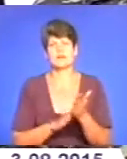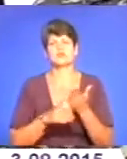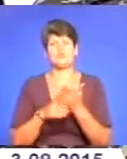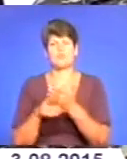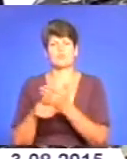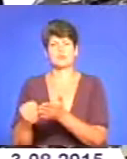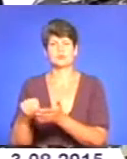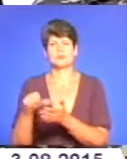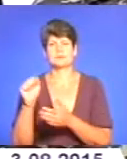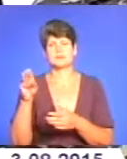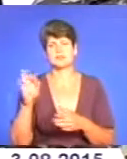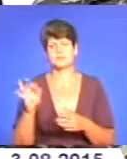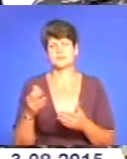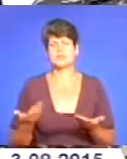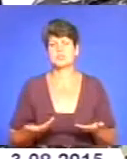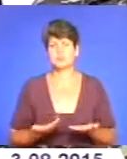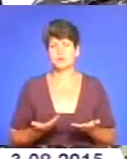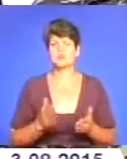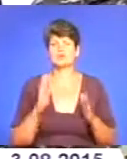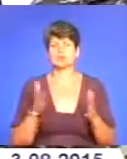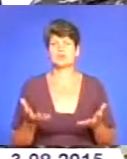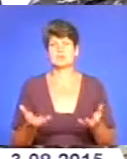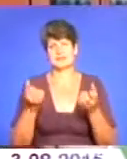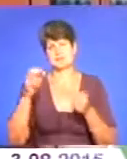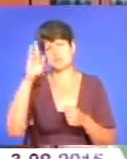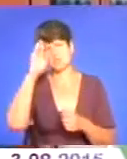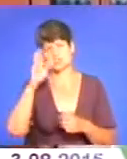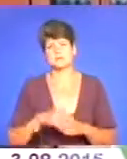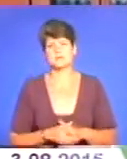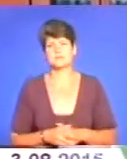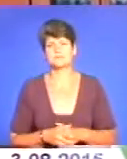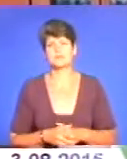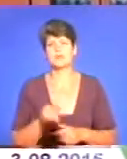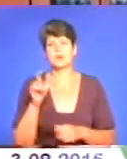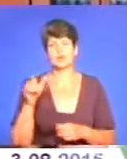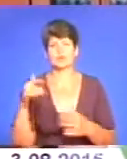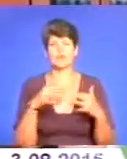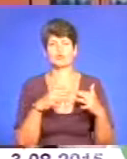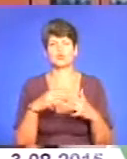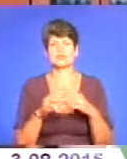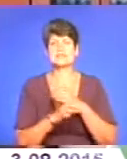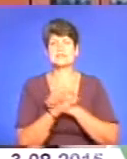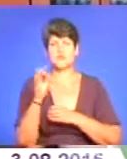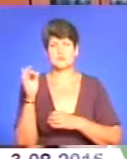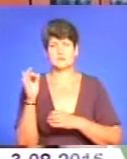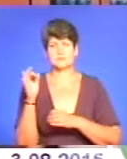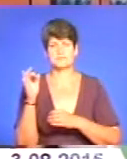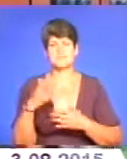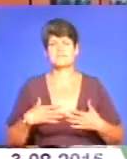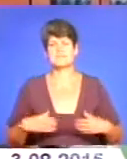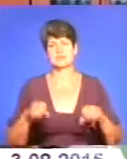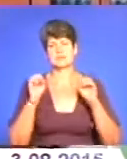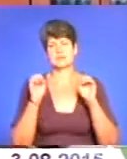допомагати учасникам АТО житлом, якщо буде підтримка держави. Люди воюють на сході, кладуть своє